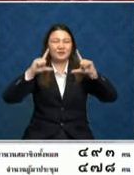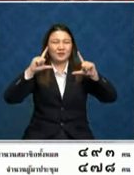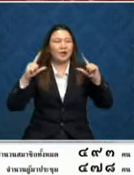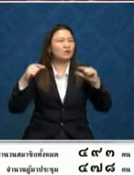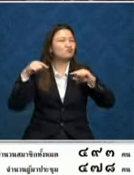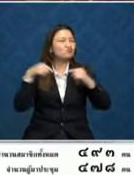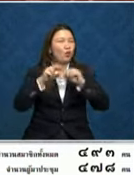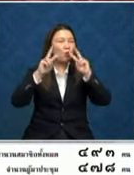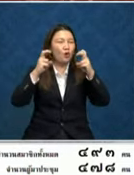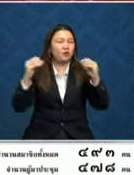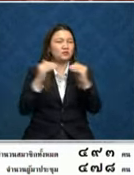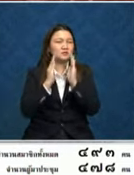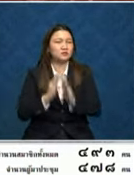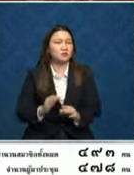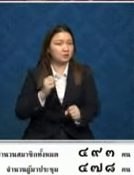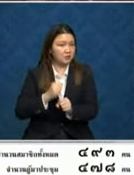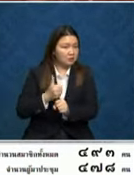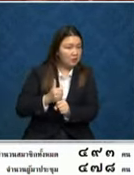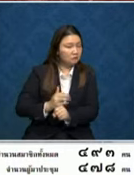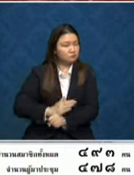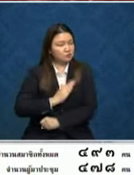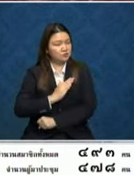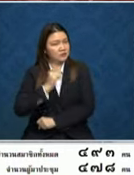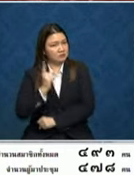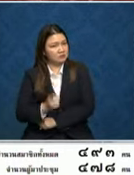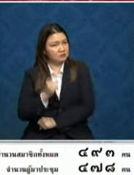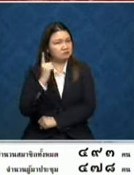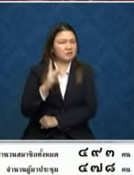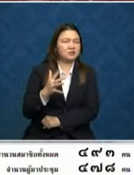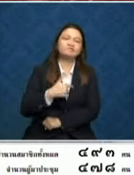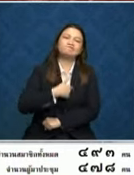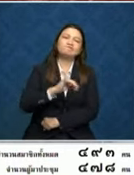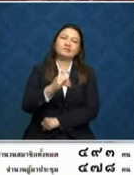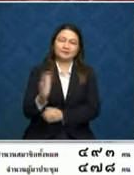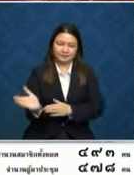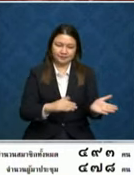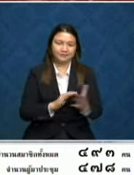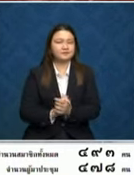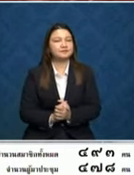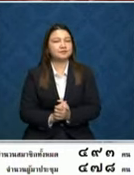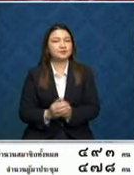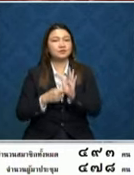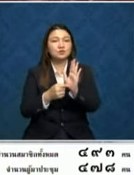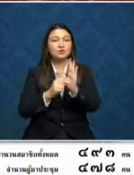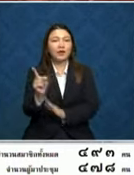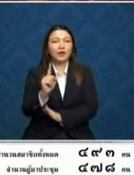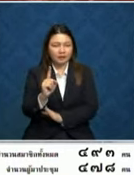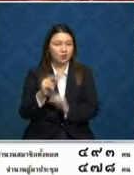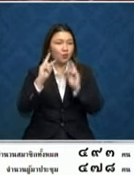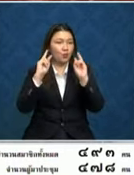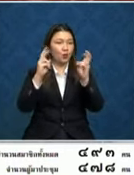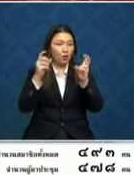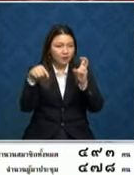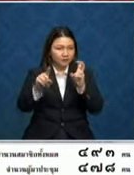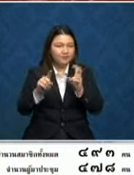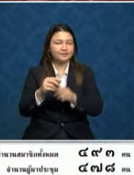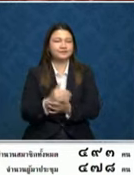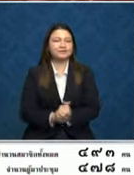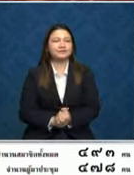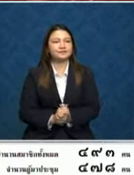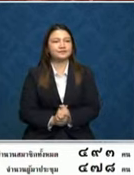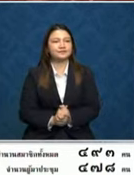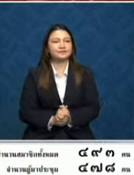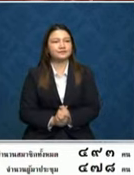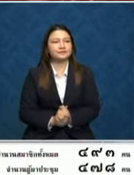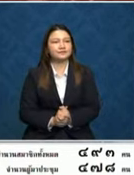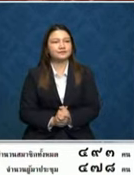เกียรติและมีศักดิ์ศรีได้อย่างไรนะคะโดยดิฉันจะขออนุญาตนะคะยกตัวอย่างข้อสังเกตดังต่อไปนี้ค่ะขอสไลด์ถัดไปได้เลย